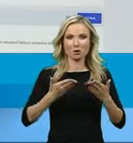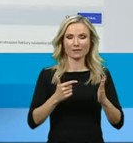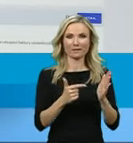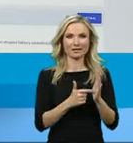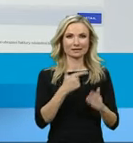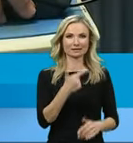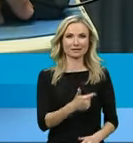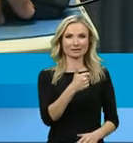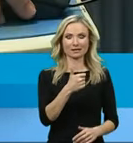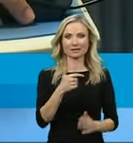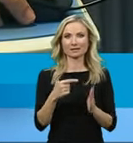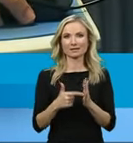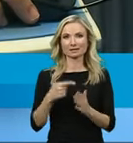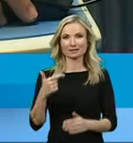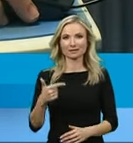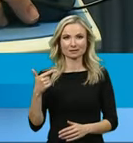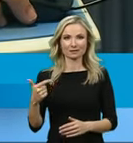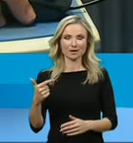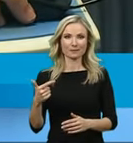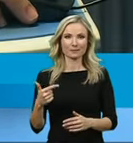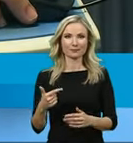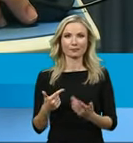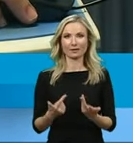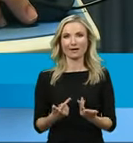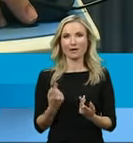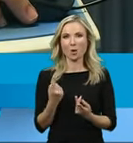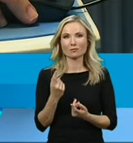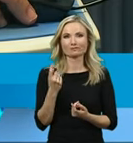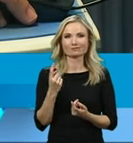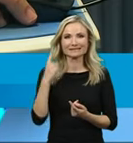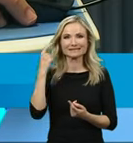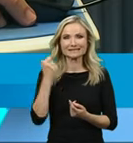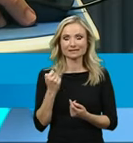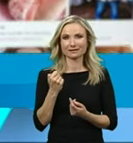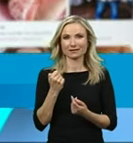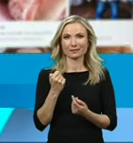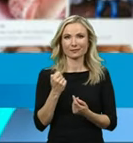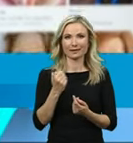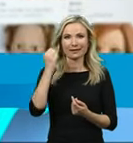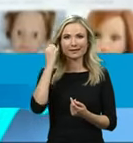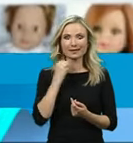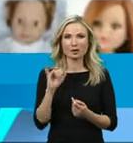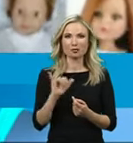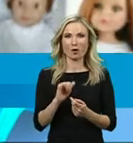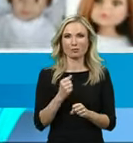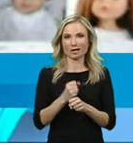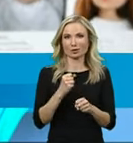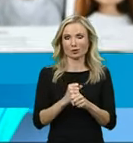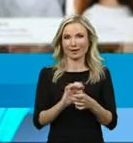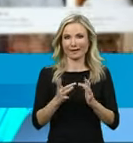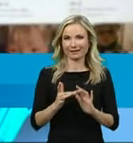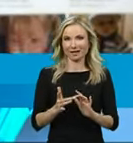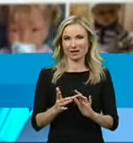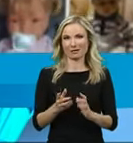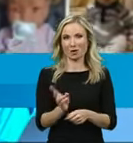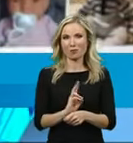2022. Sofistikovanost těch organizovaných, často organizovaných struktur je mimořádná a 20% z celé kybernetické trestné